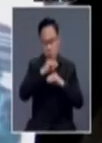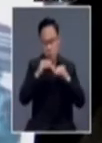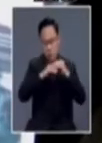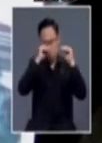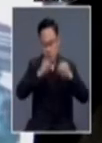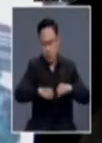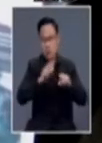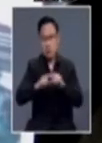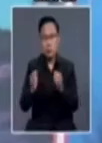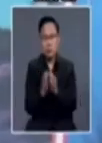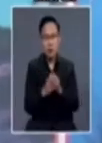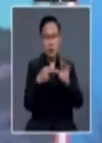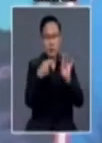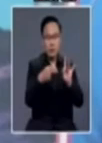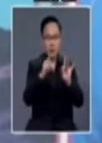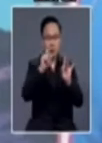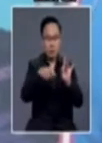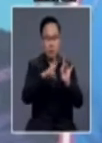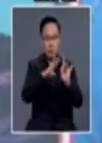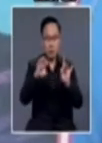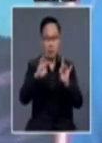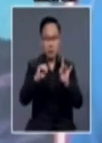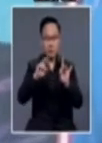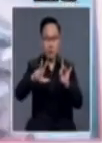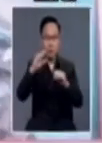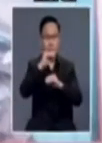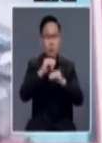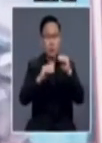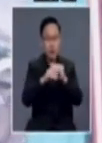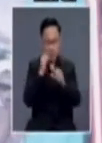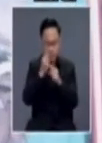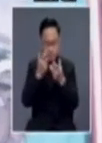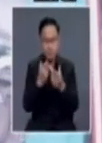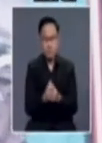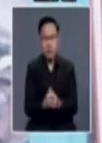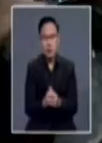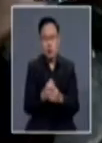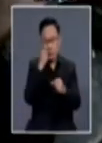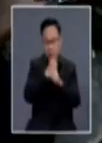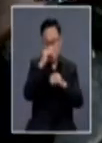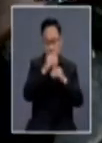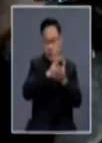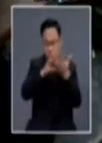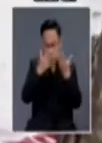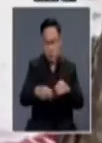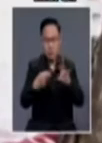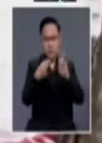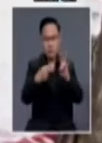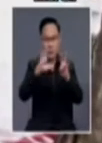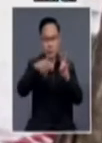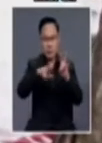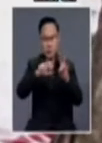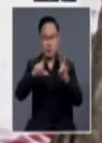การจำนวน 81,643 โครงการดำเนินการแล้วเสร็จจำนวน 75,324 โครง